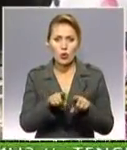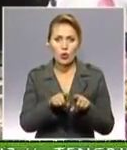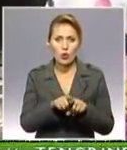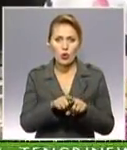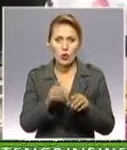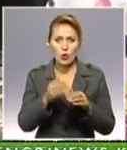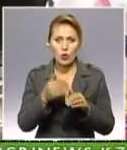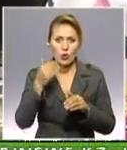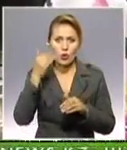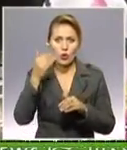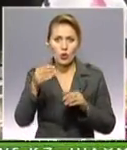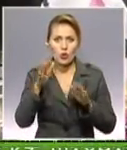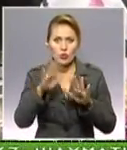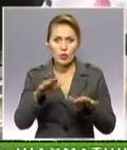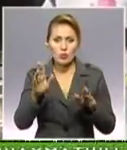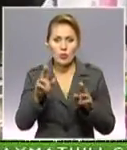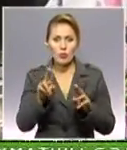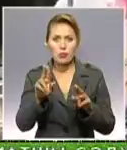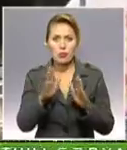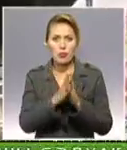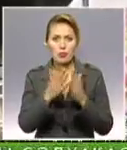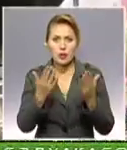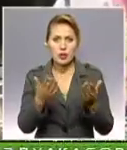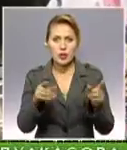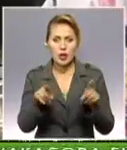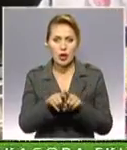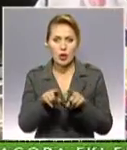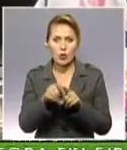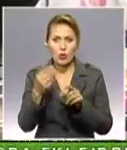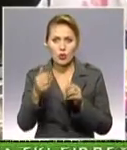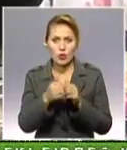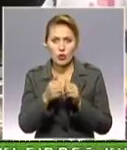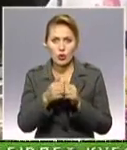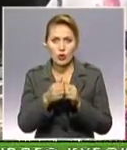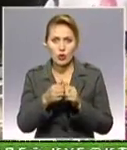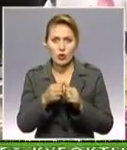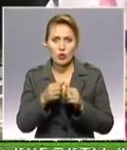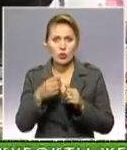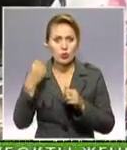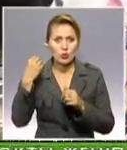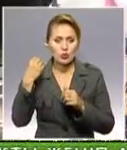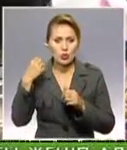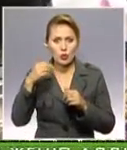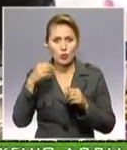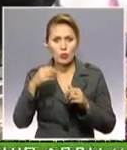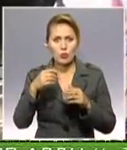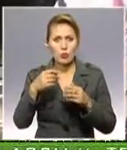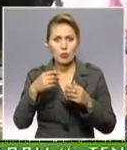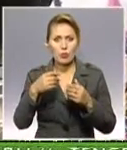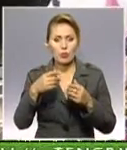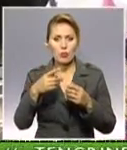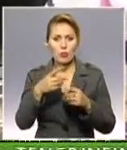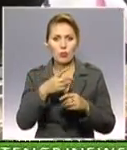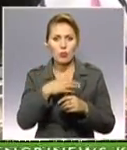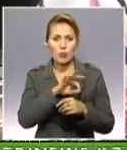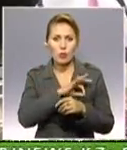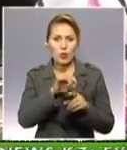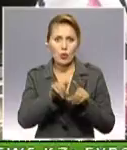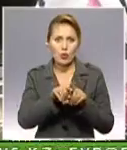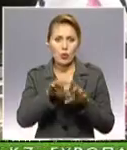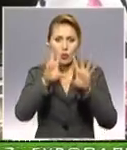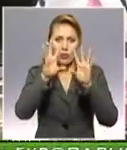ар жағымызда детская библиотека, он жанында турецкое посольство, вот это көшенің